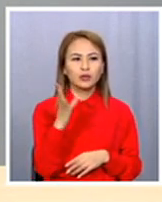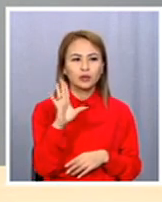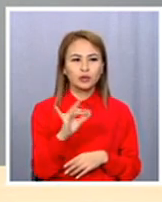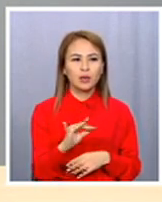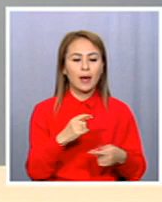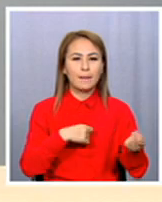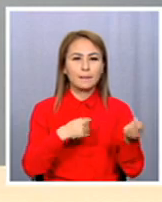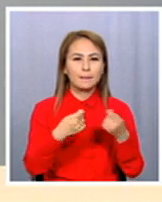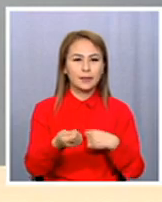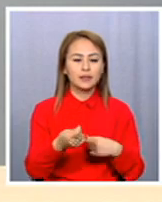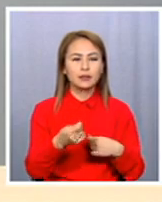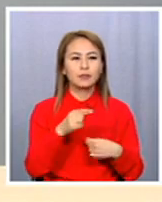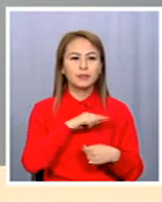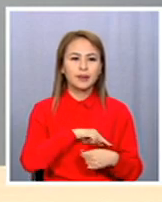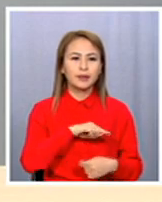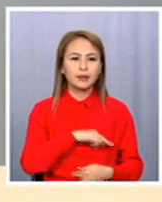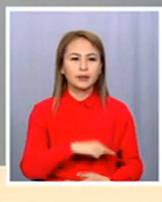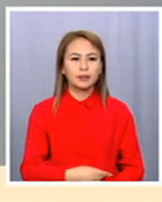Обмен мнениями.